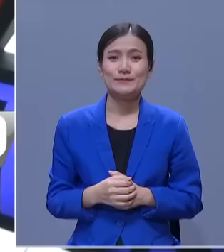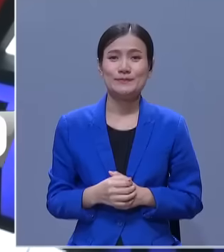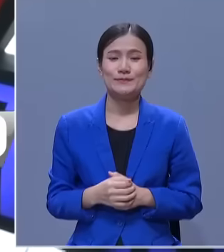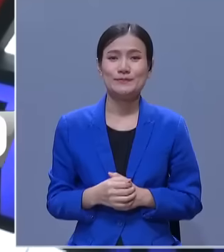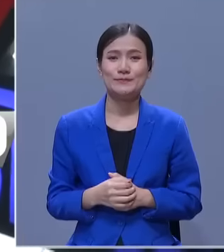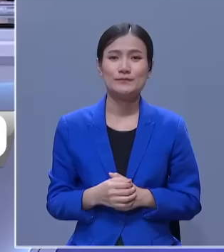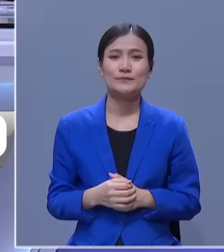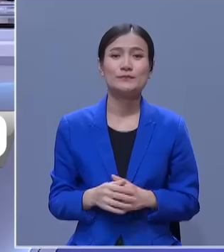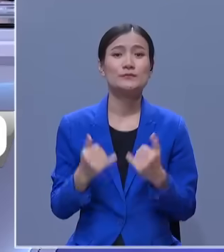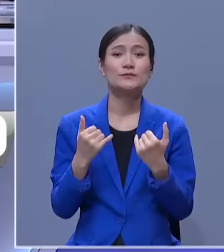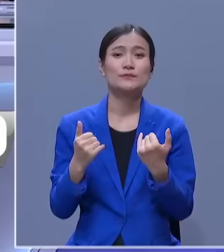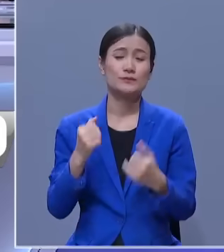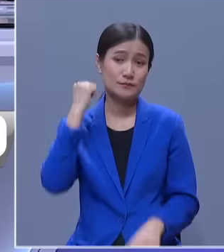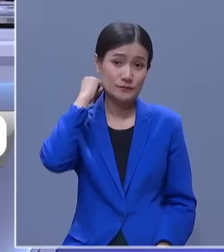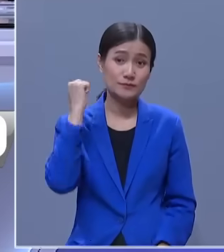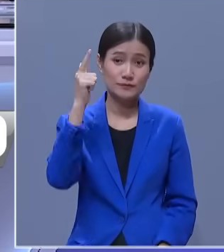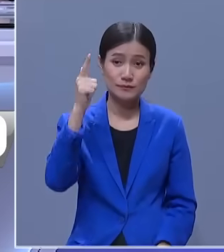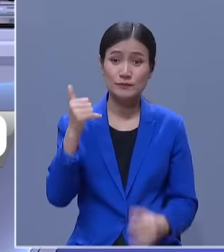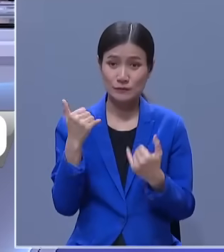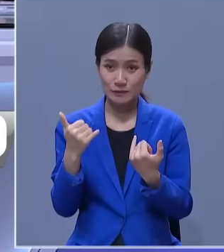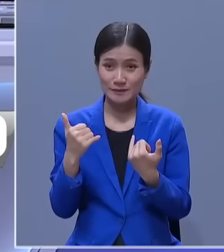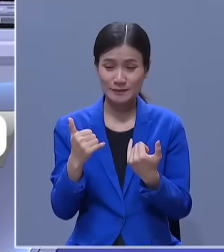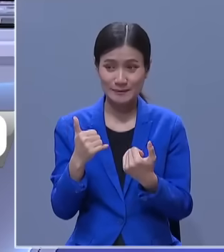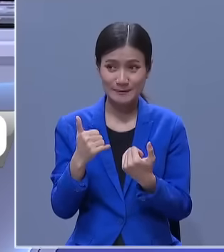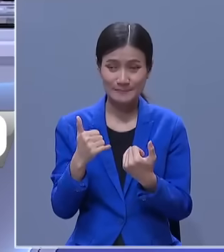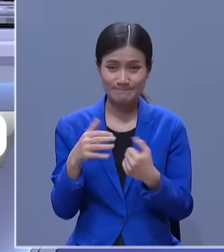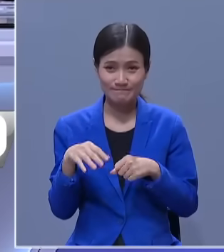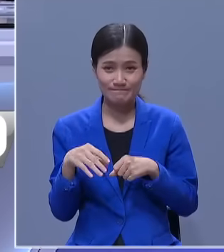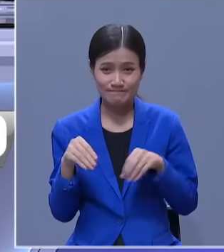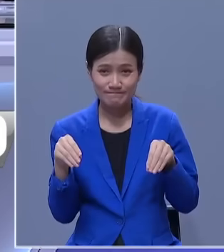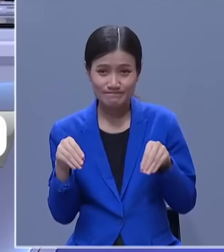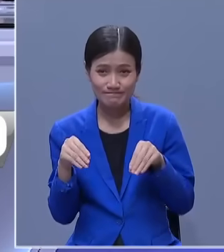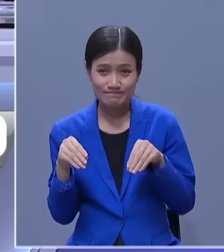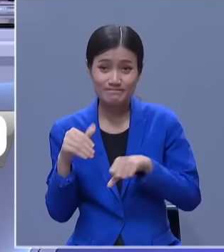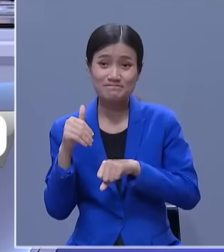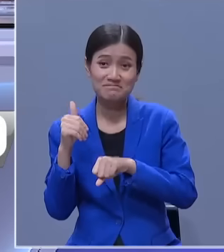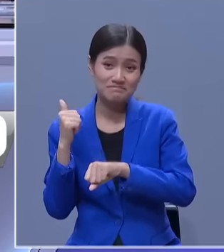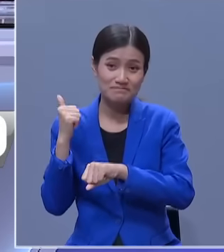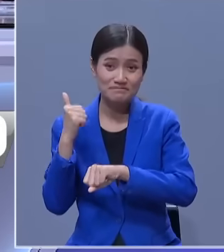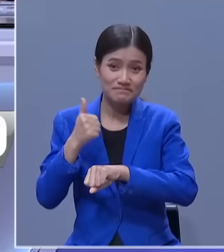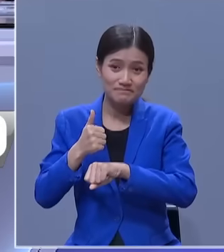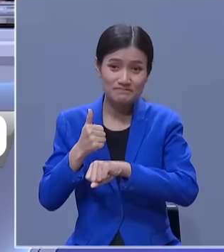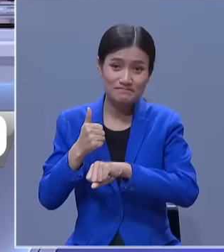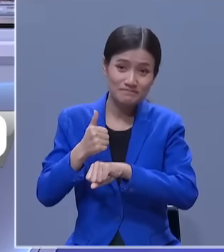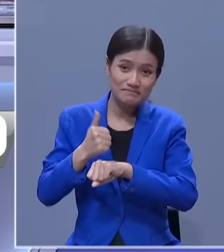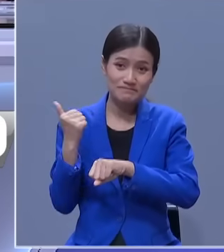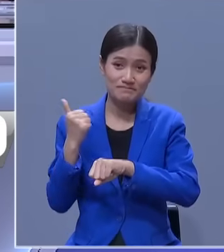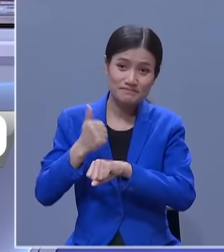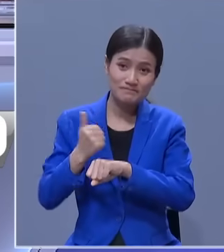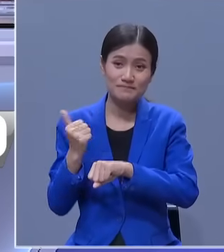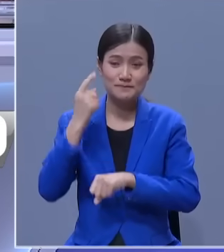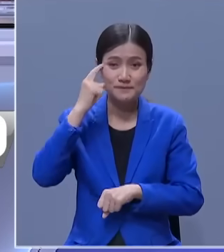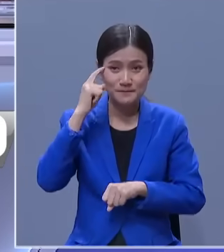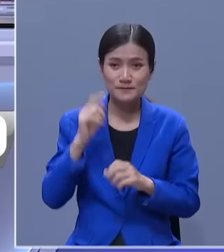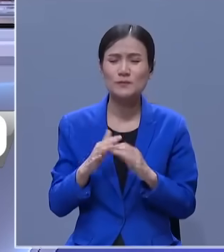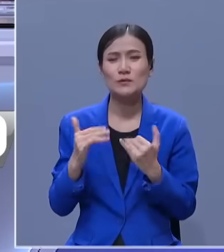มีที่ทางคุณอุ๊งอิ๊งเนี่ยกำลังจะได้เป็นว่าที่หัวหน้าพรรคเพื่อไทยหรือไม่อย่างไรนะคะหลายคนก็วิเค